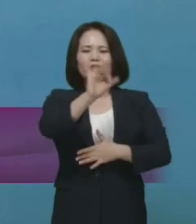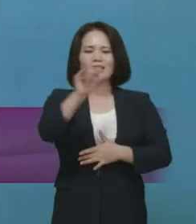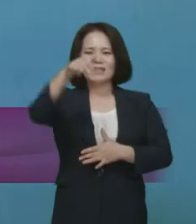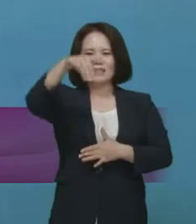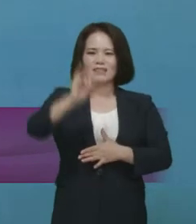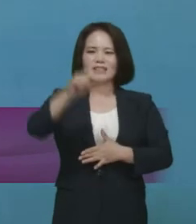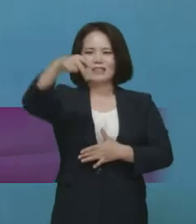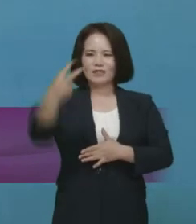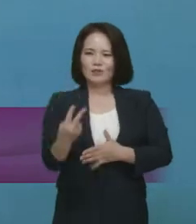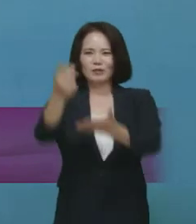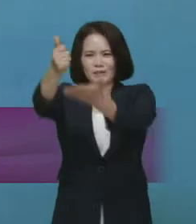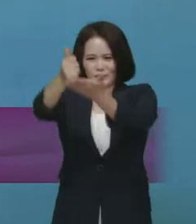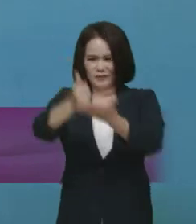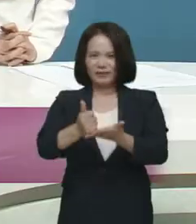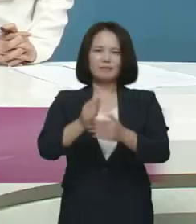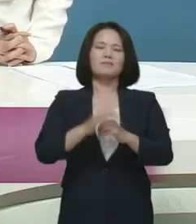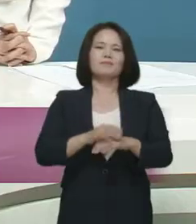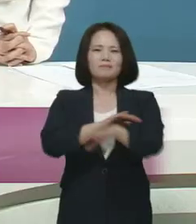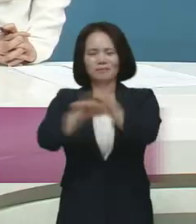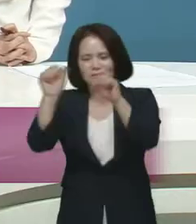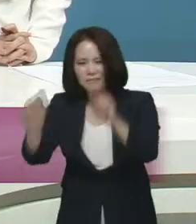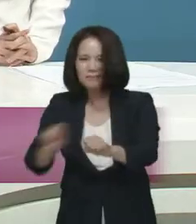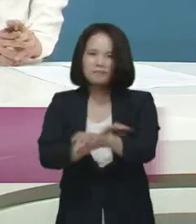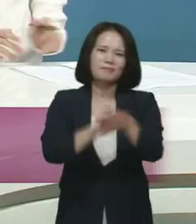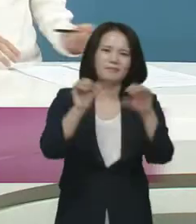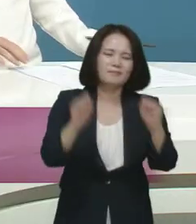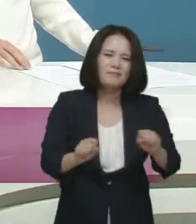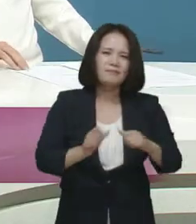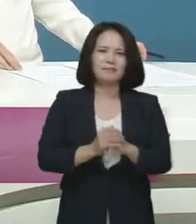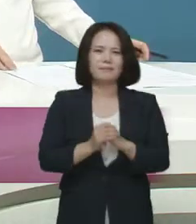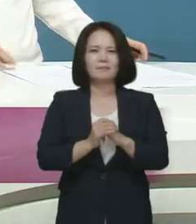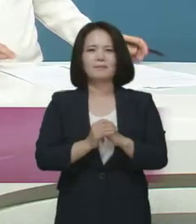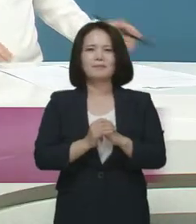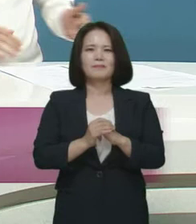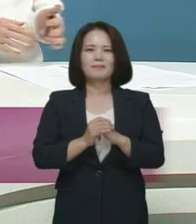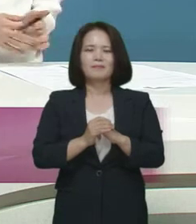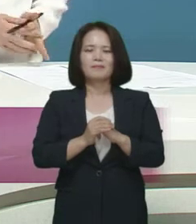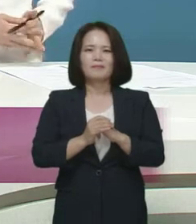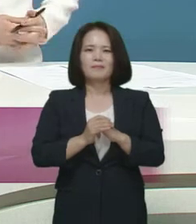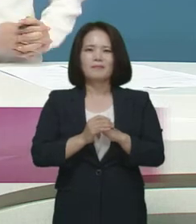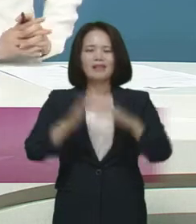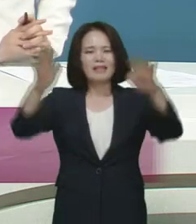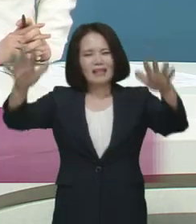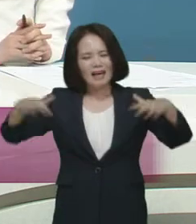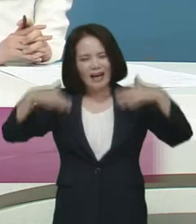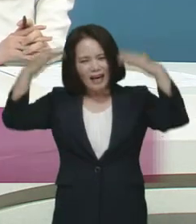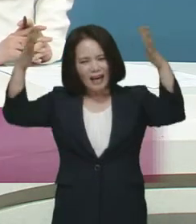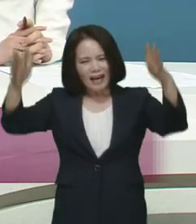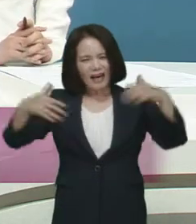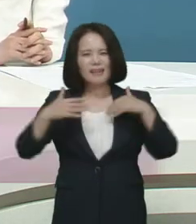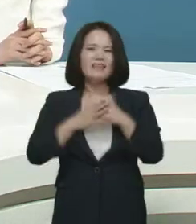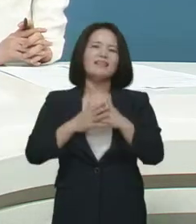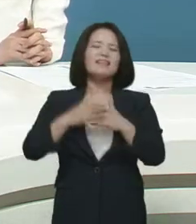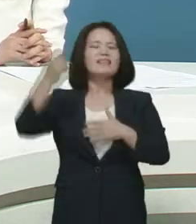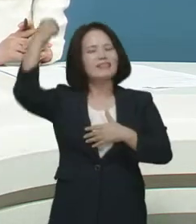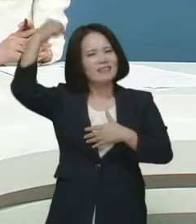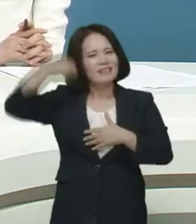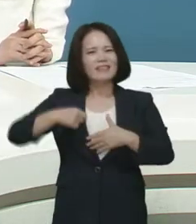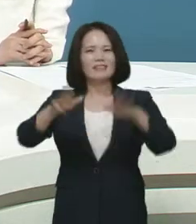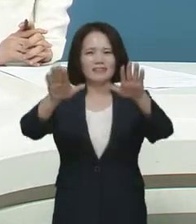사무처장 자리에 나오셨습니다 안녕하세요 아세요 4 가을 향기가 물씬 풍기는